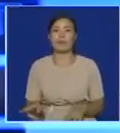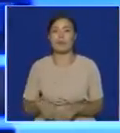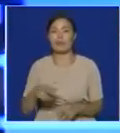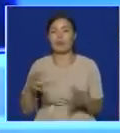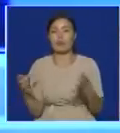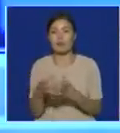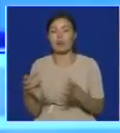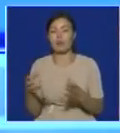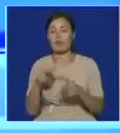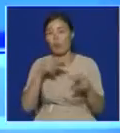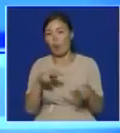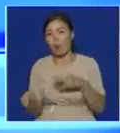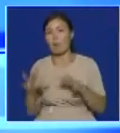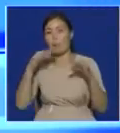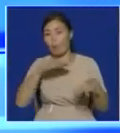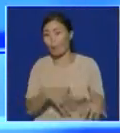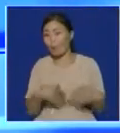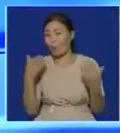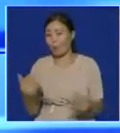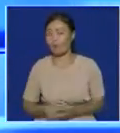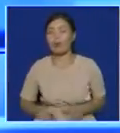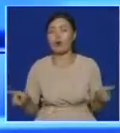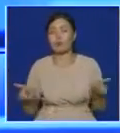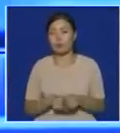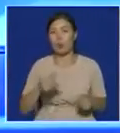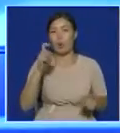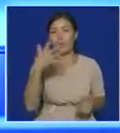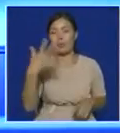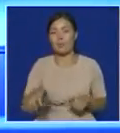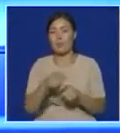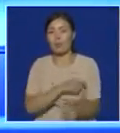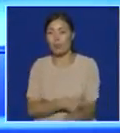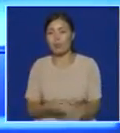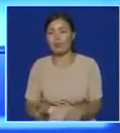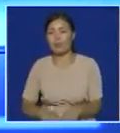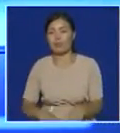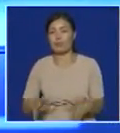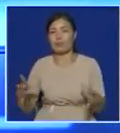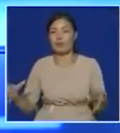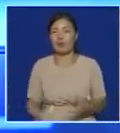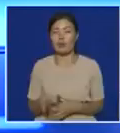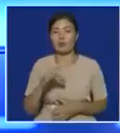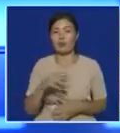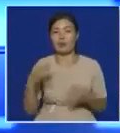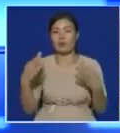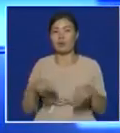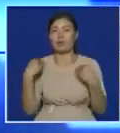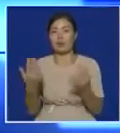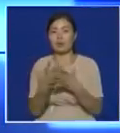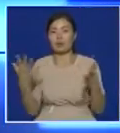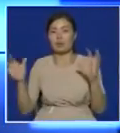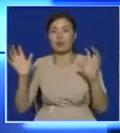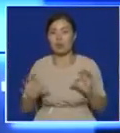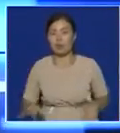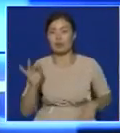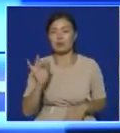экипажей, которые патрулируют берег моря. Также еще 150 планируют выдать необходимого инвентаря. Это позволит поборникам закона еще